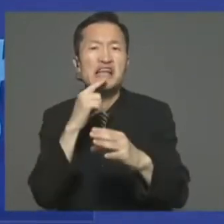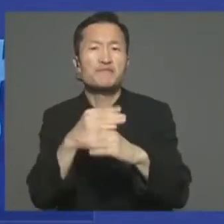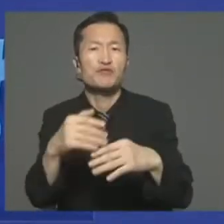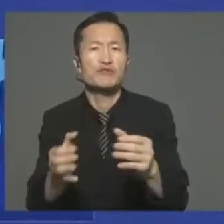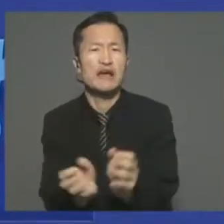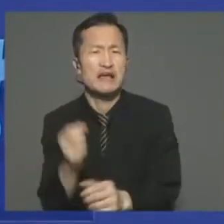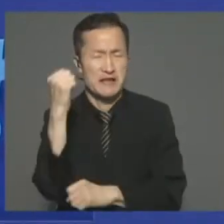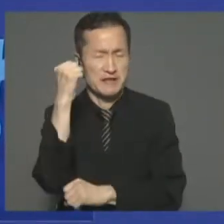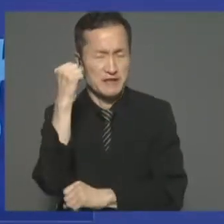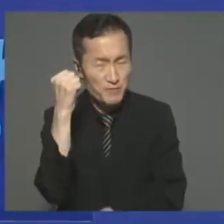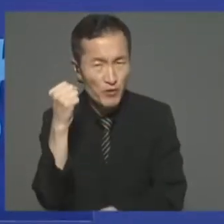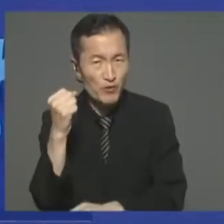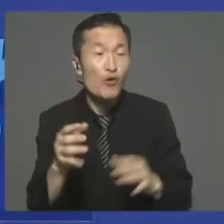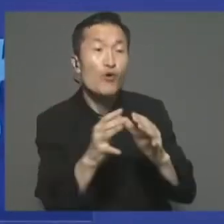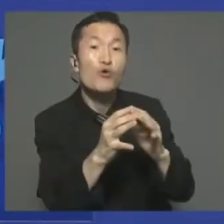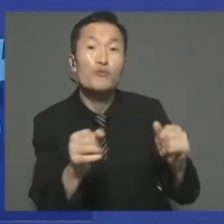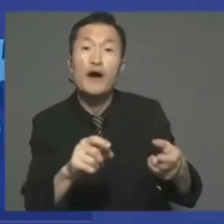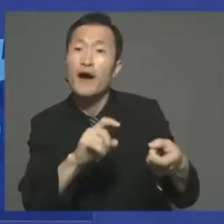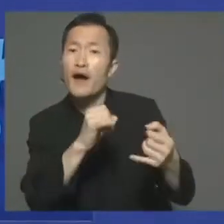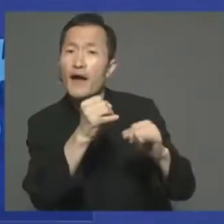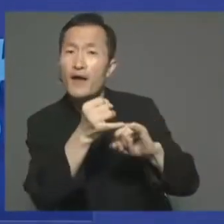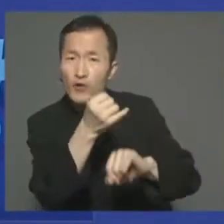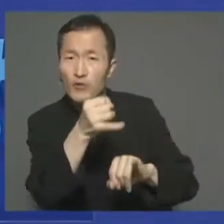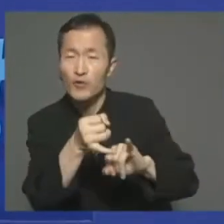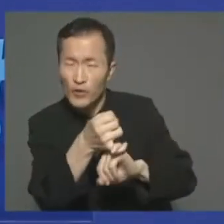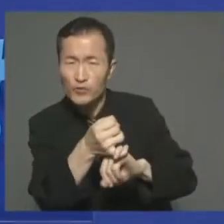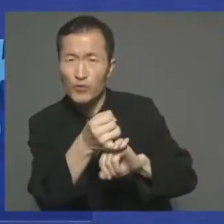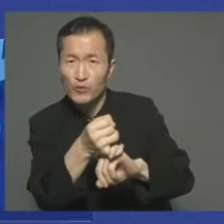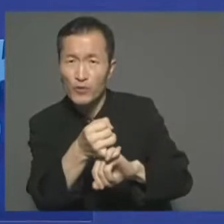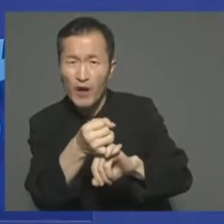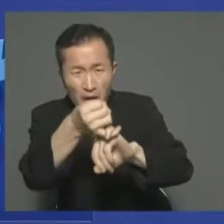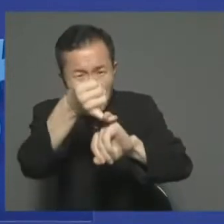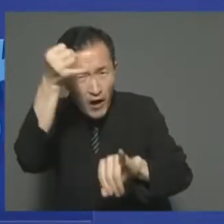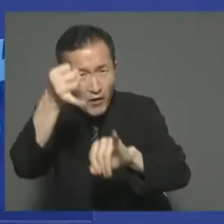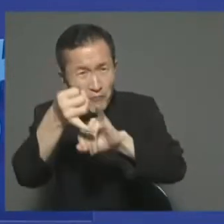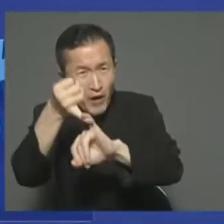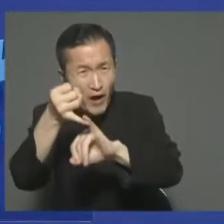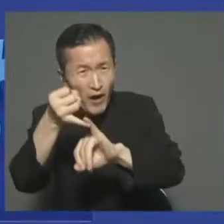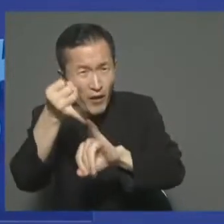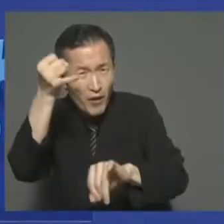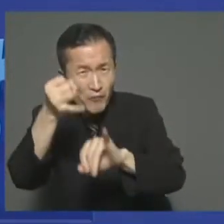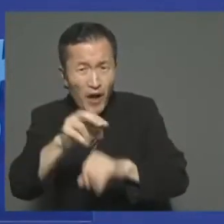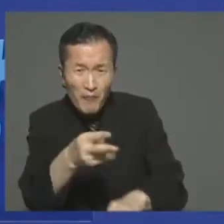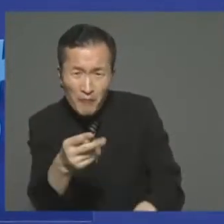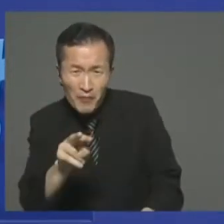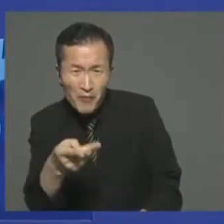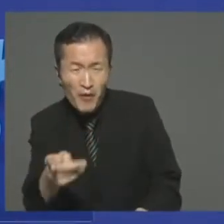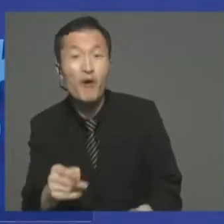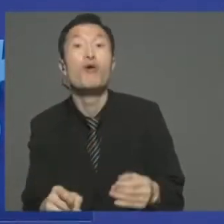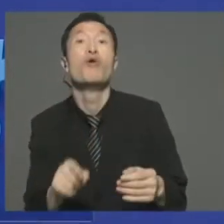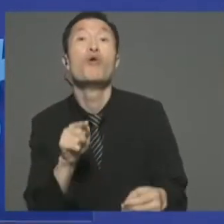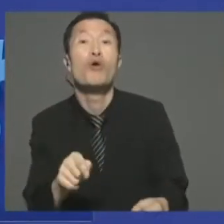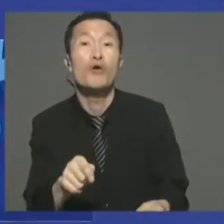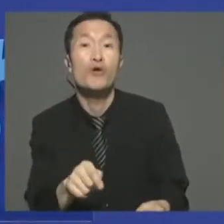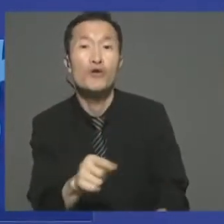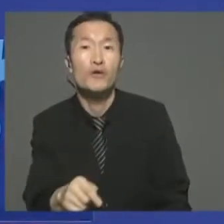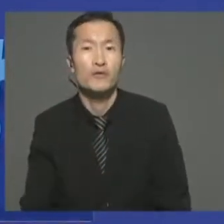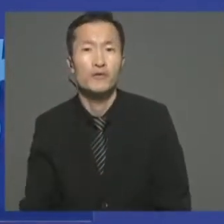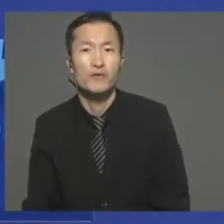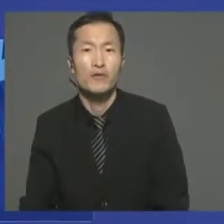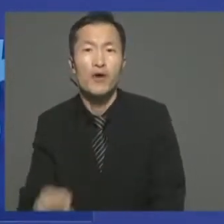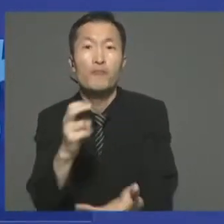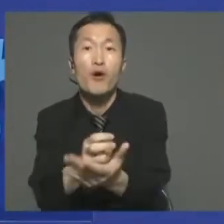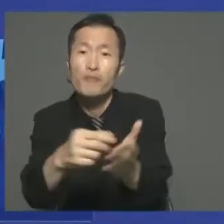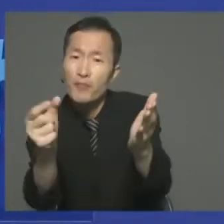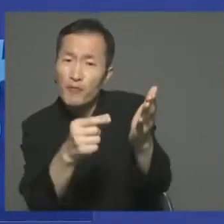약속입니다. 그때그때 상황에 따라 호떡 뒤집듯이 약속을 뒤집고 당원당규를 바꿀 거라면 그 많은 당원당규